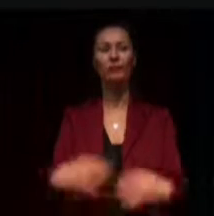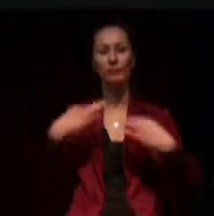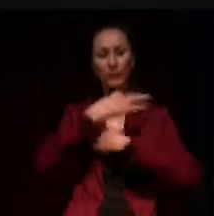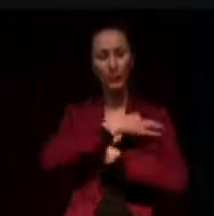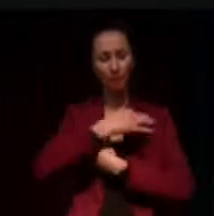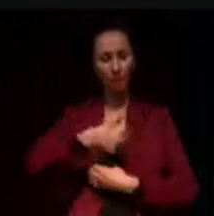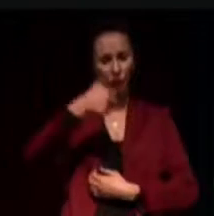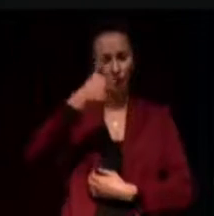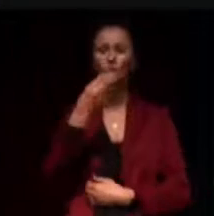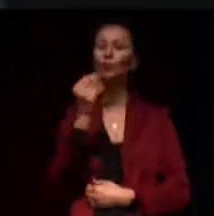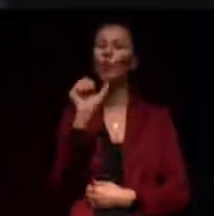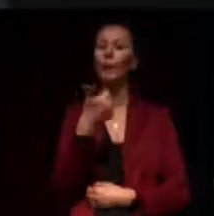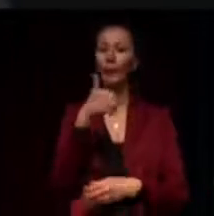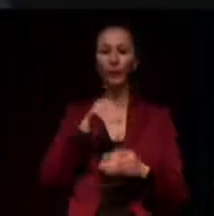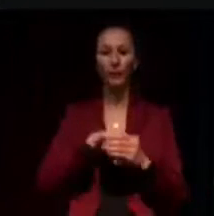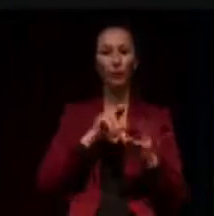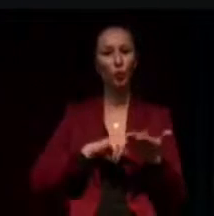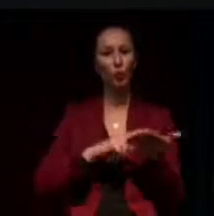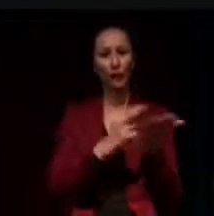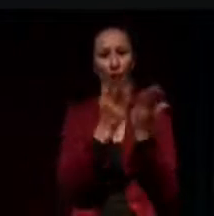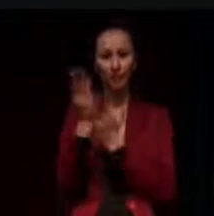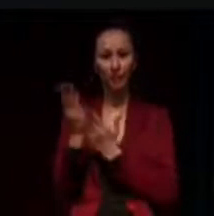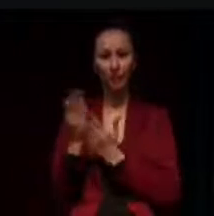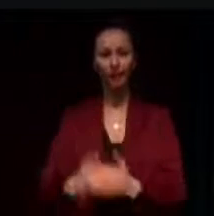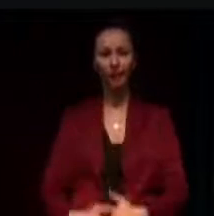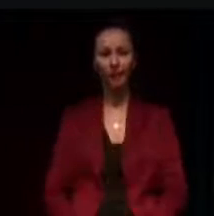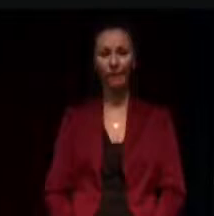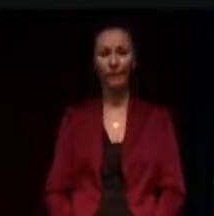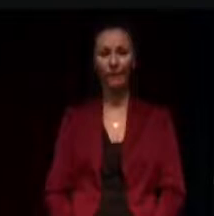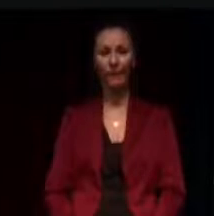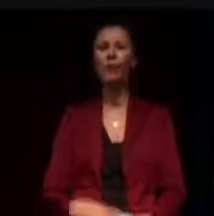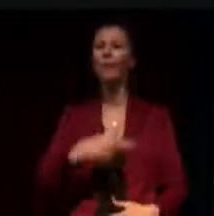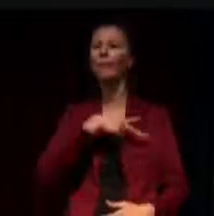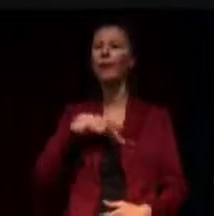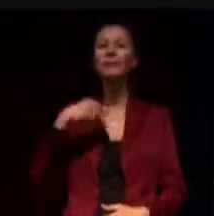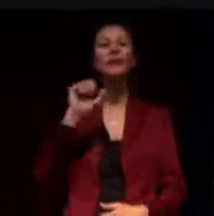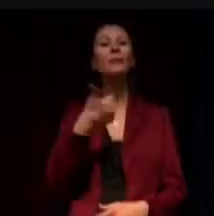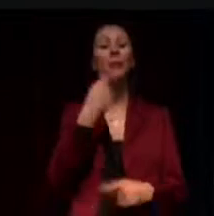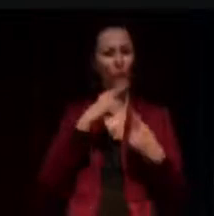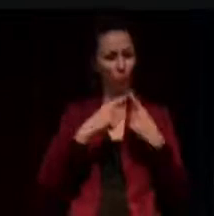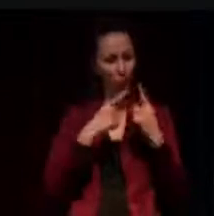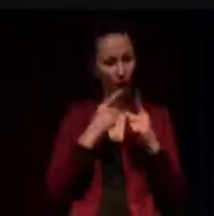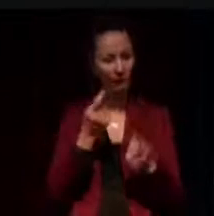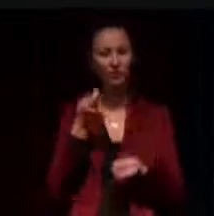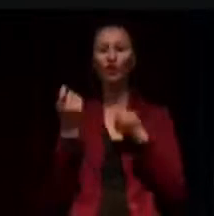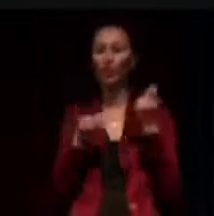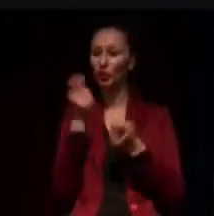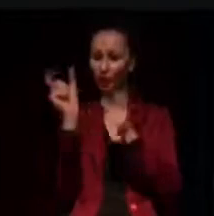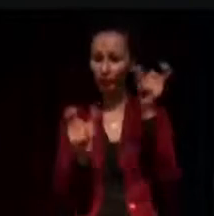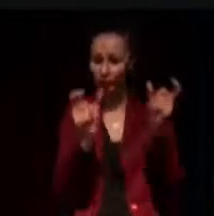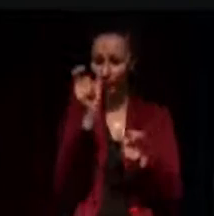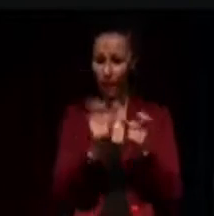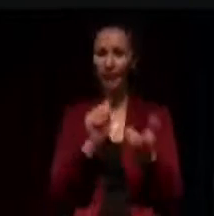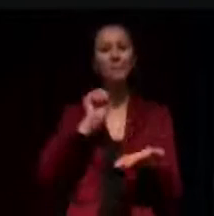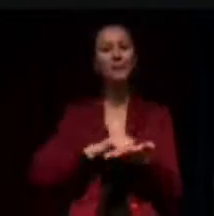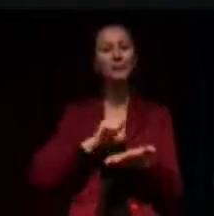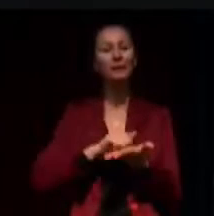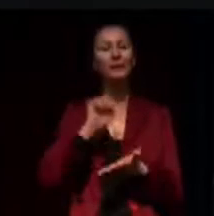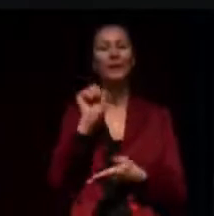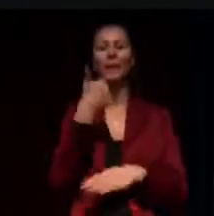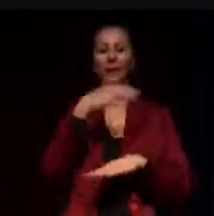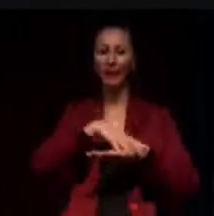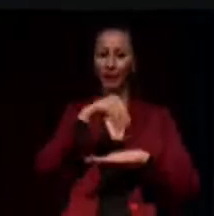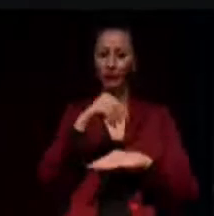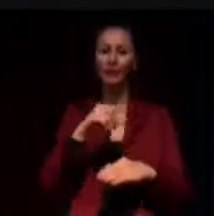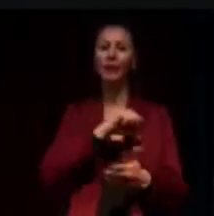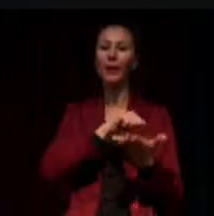Sayın Başkan, çok kıymetli meclis üyeleri, belediyemizin kıymetli bürokrat ve çalışanları, basınımızın kıymetli temsilcileri,